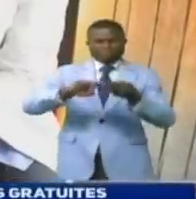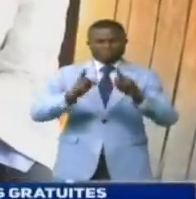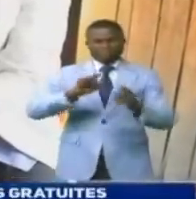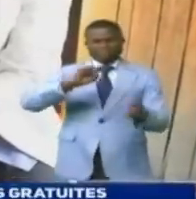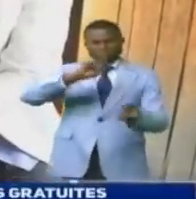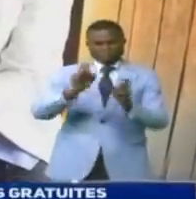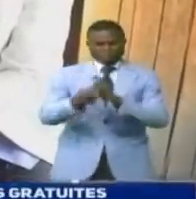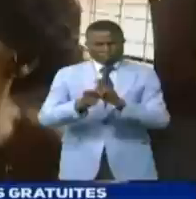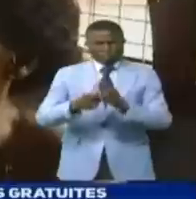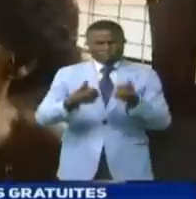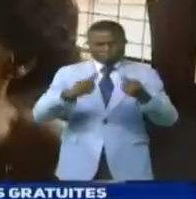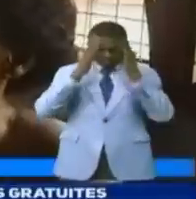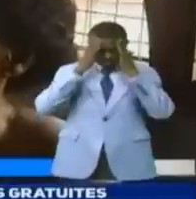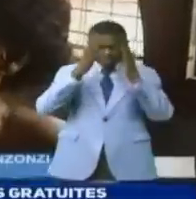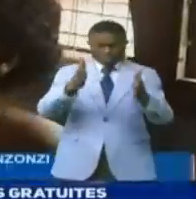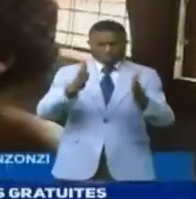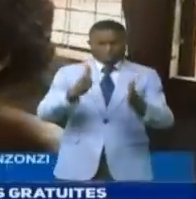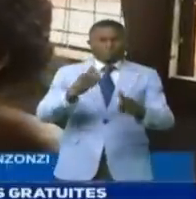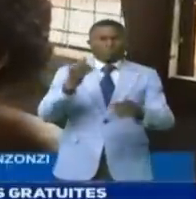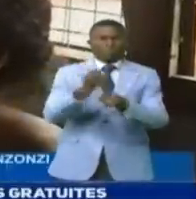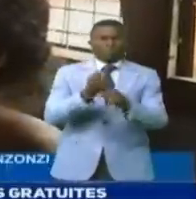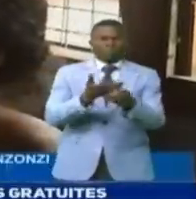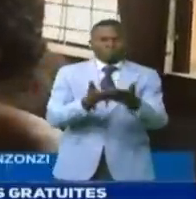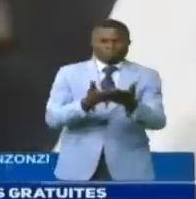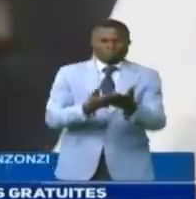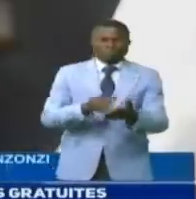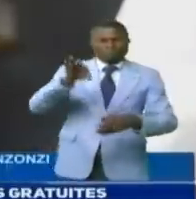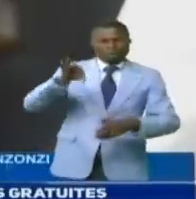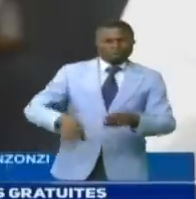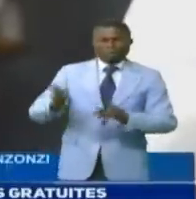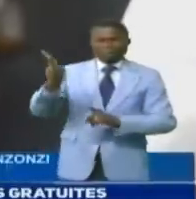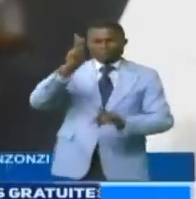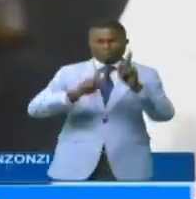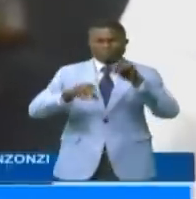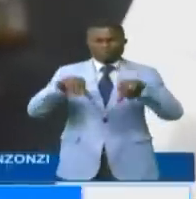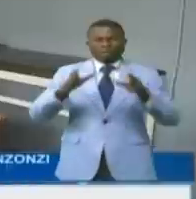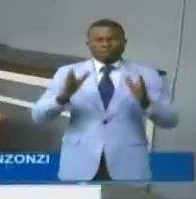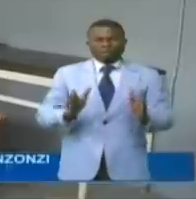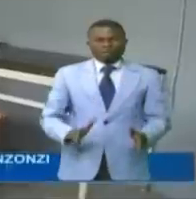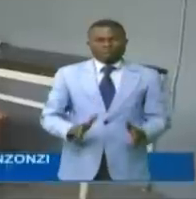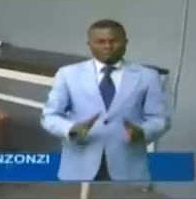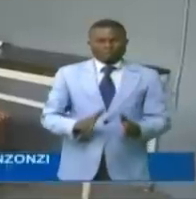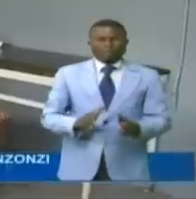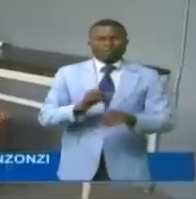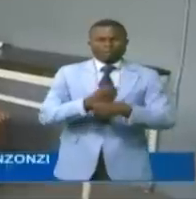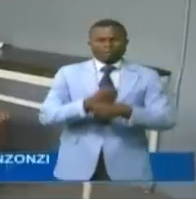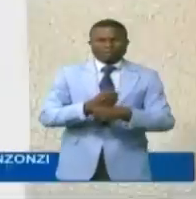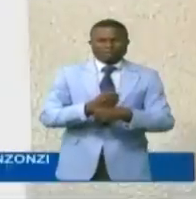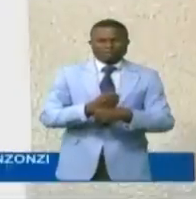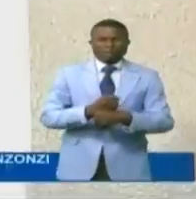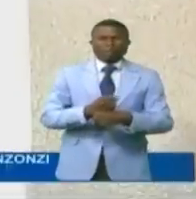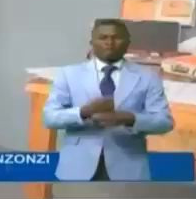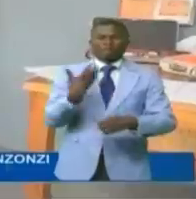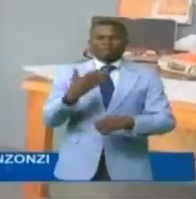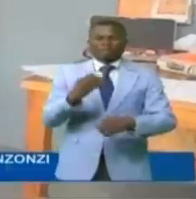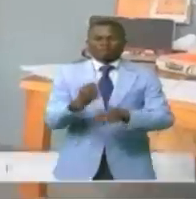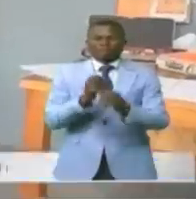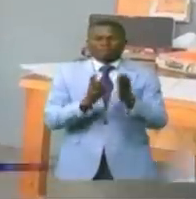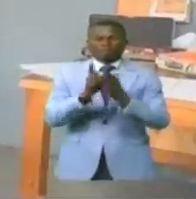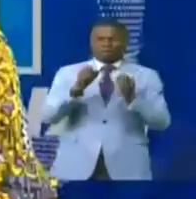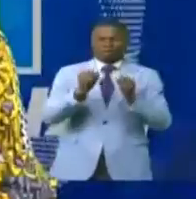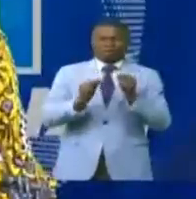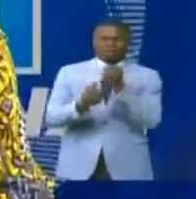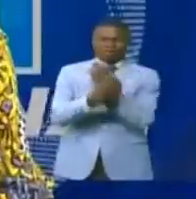Changement reste focus sur ses missions, celle du bien-être des populations congolaises qui constitue la main-d'œuvre pour le développement du